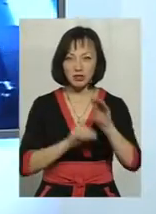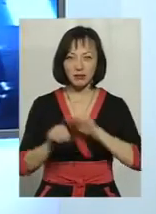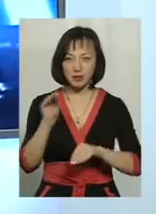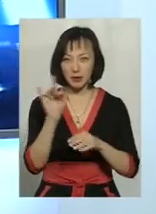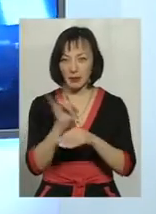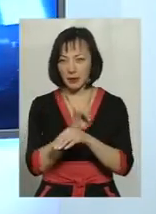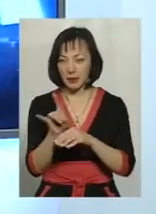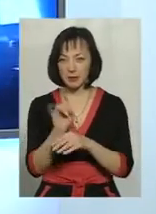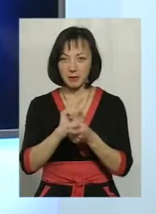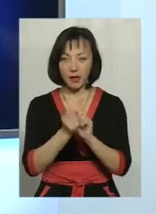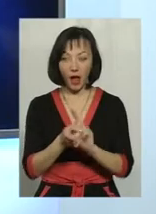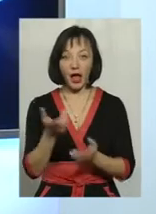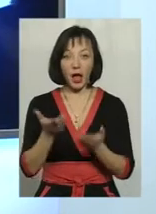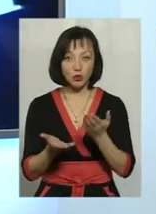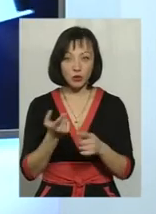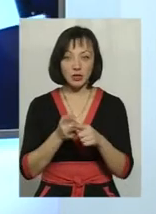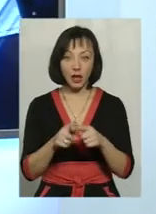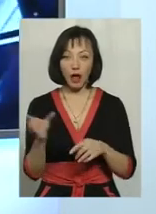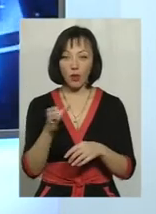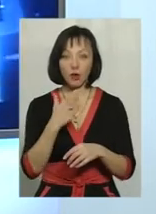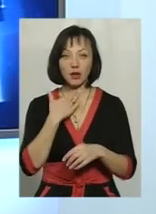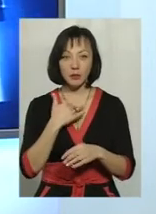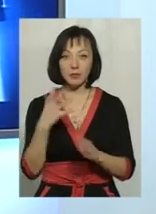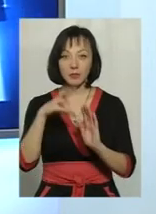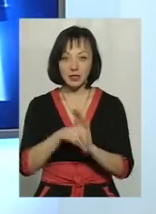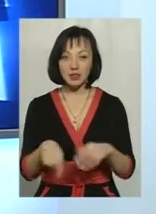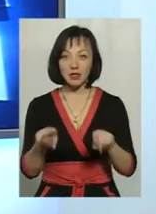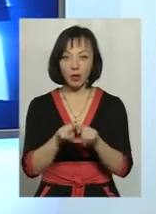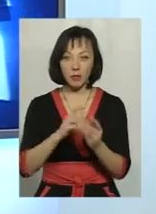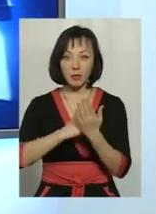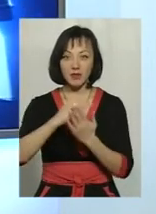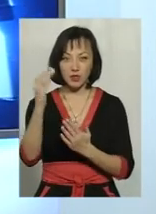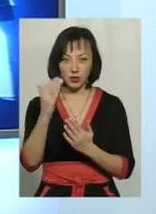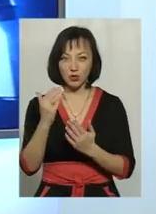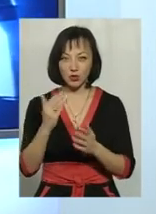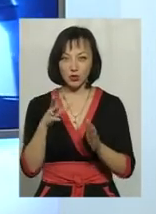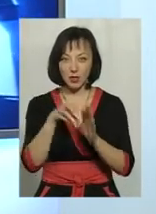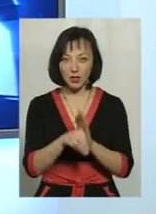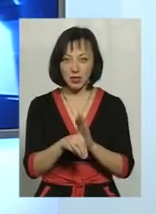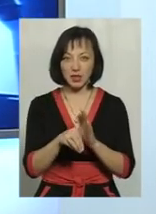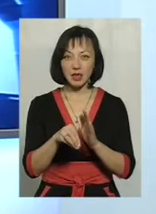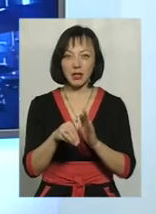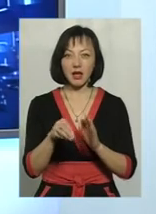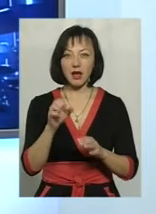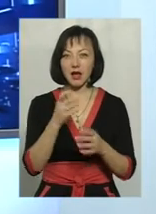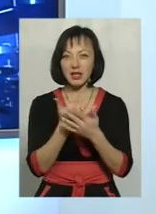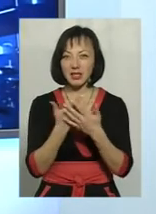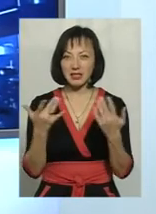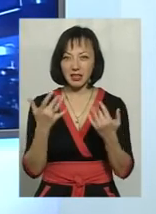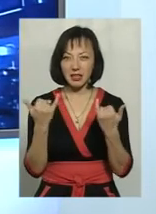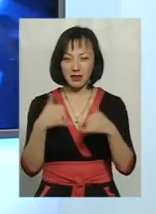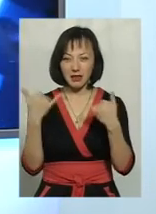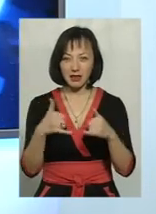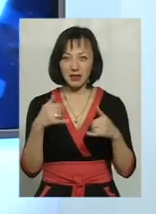І якщо він алкогольний напій містить таку підвищену кількість от сивушних масел, альдегідів,